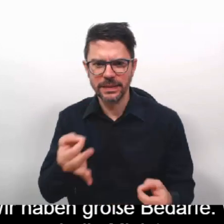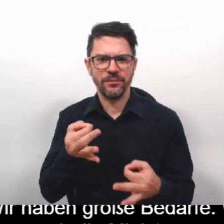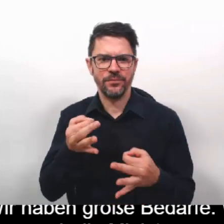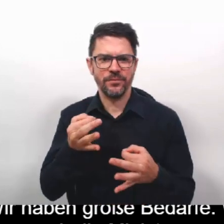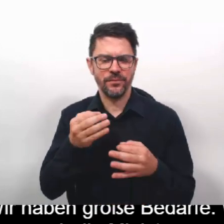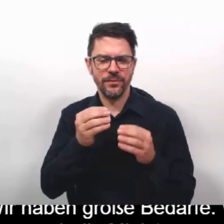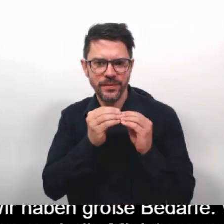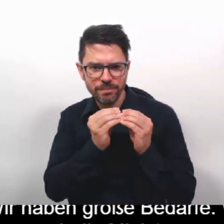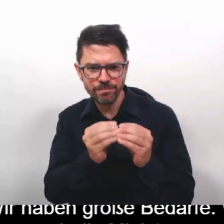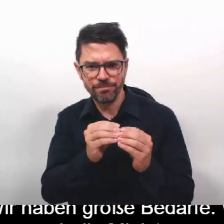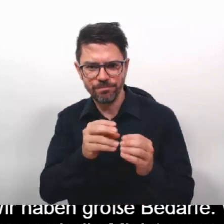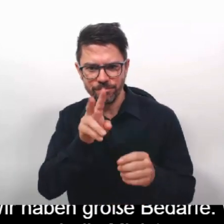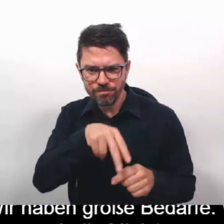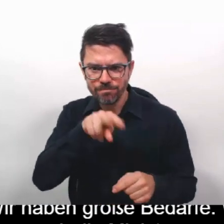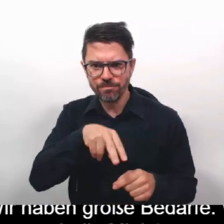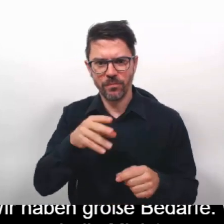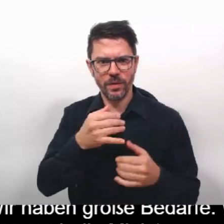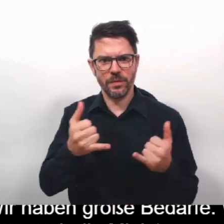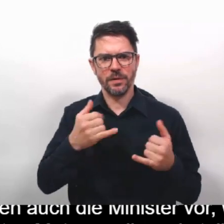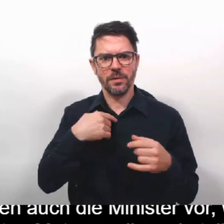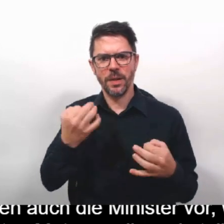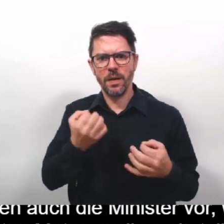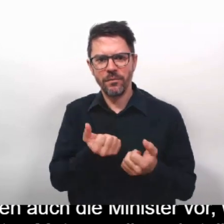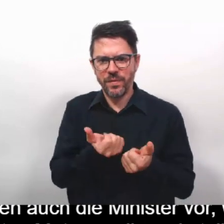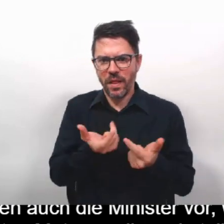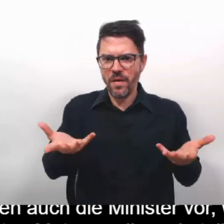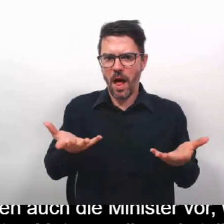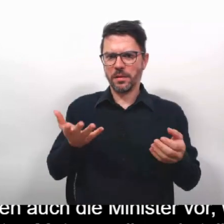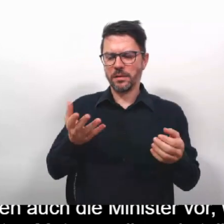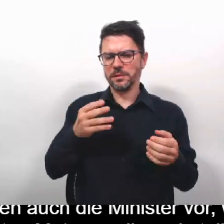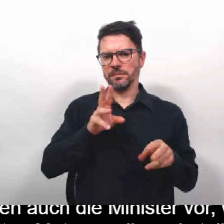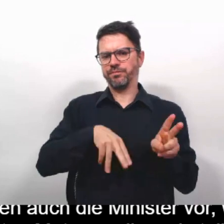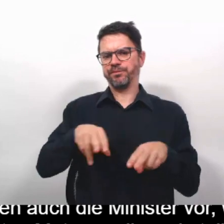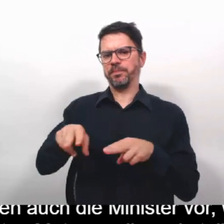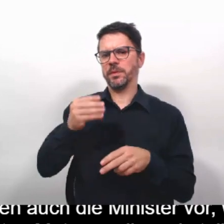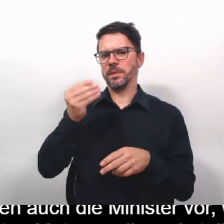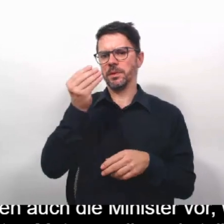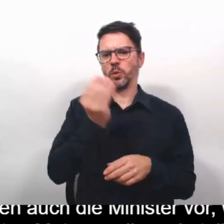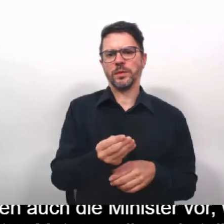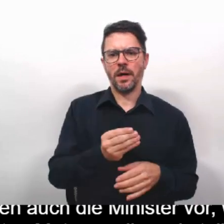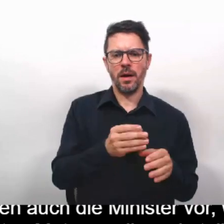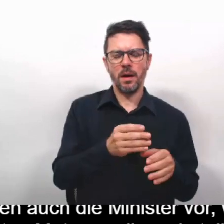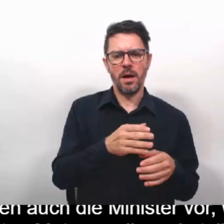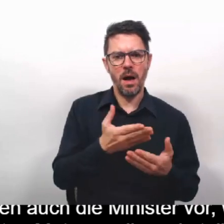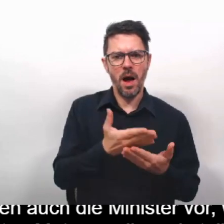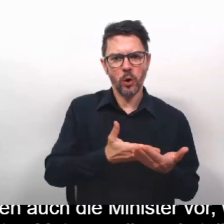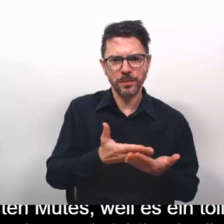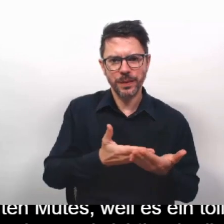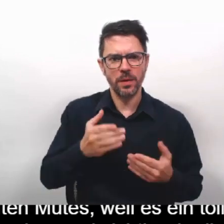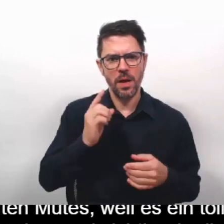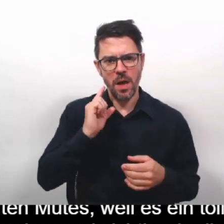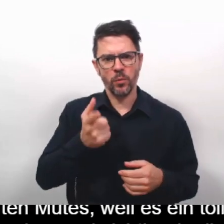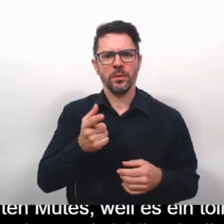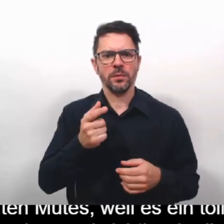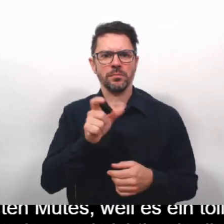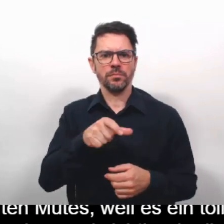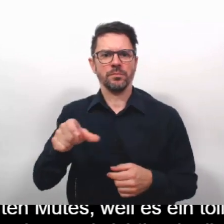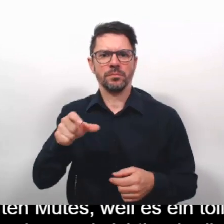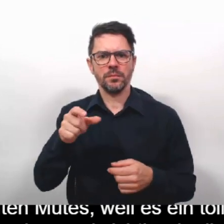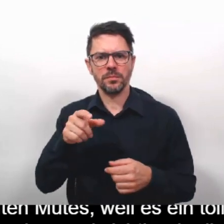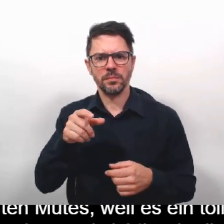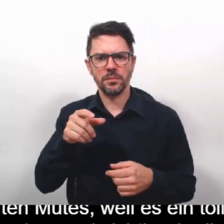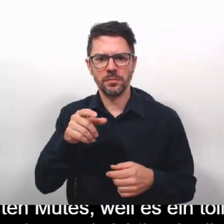in die Hightech-Agenda mit aufgenommen wurden und hoffen natürlich, dass man auch das Potenzial, was die